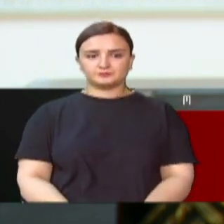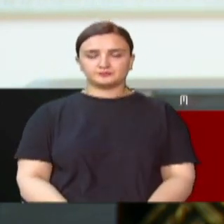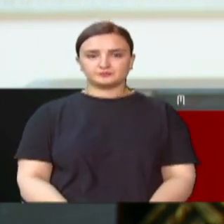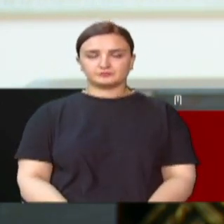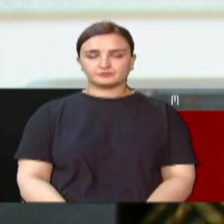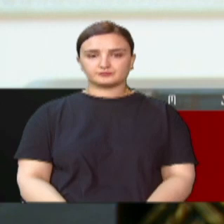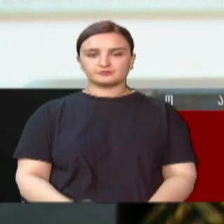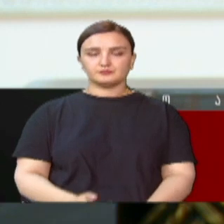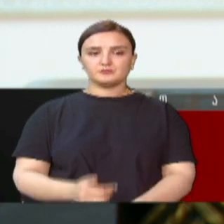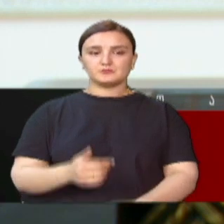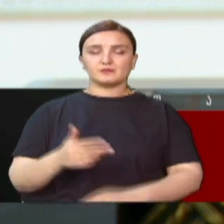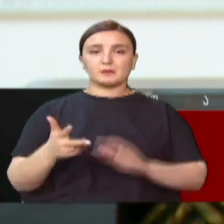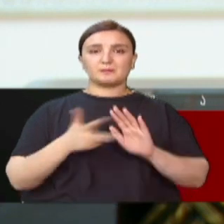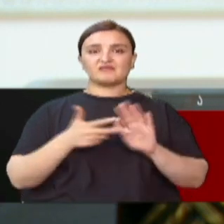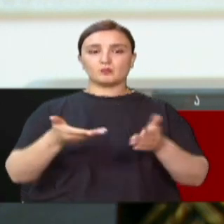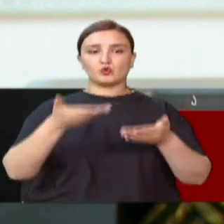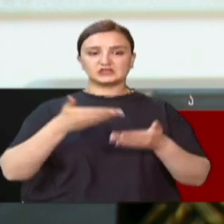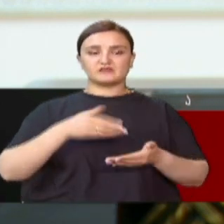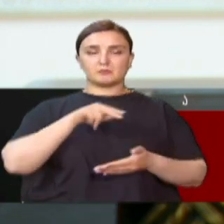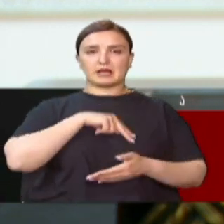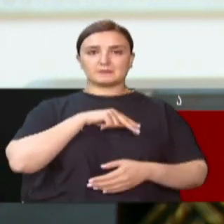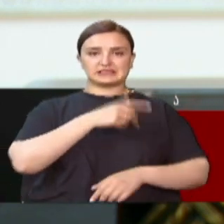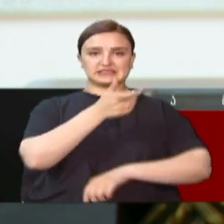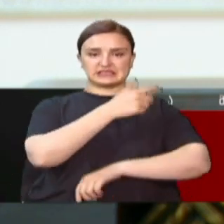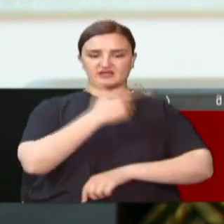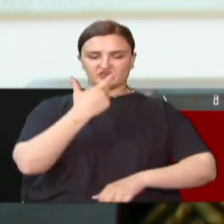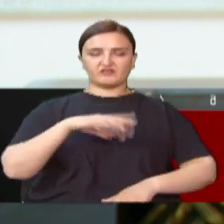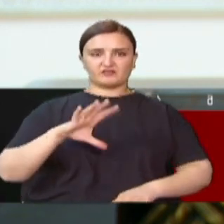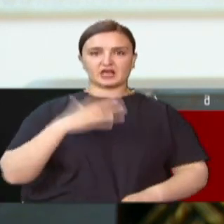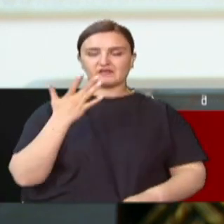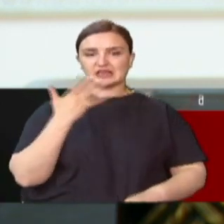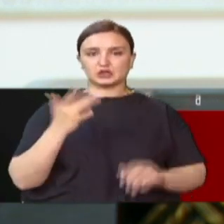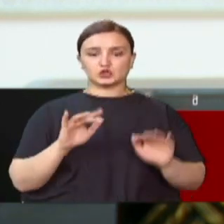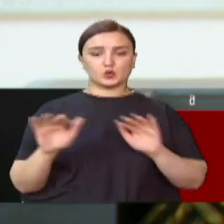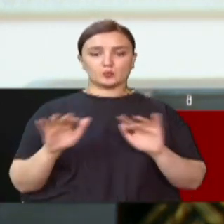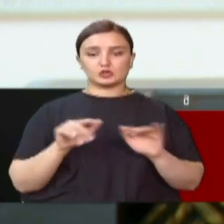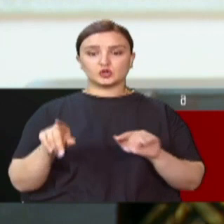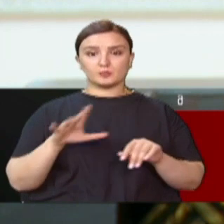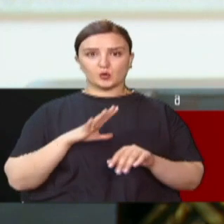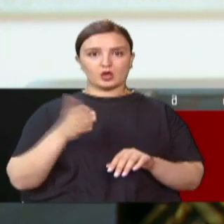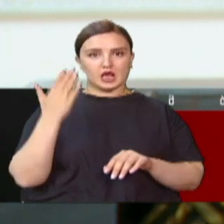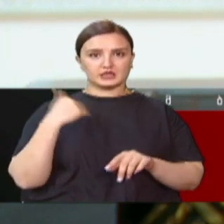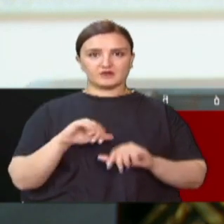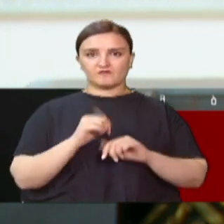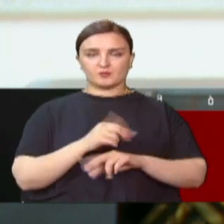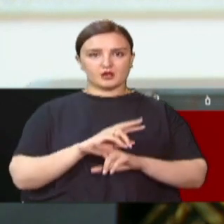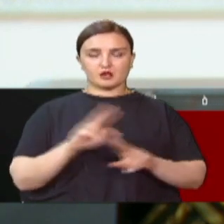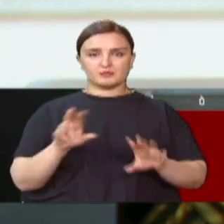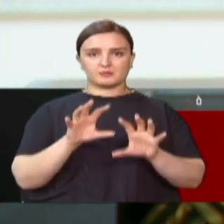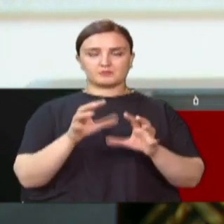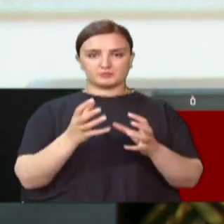მერვე მოწვევის პარლამენტის წევრი გახდით, ნაციონალურმოძრაობამ ამგვარი კანონმდებლობა მიიღო